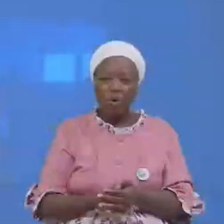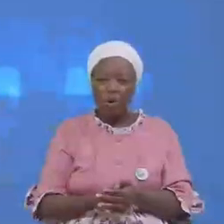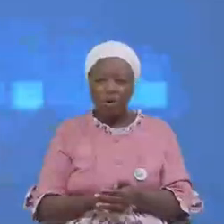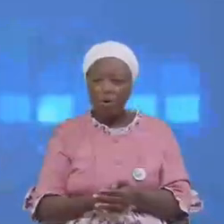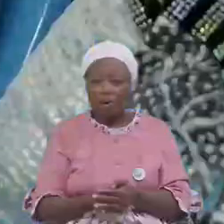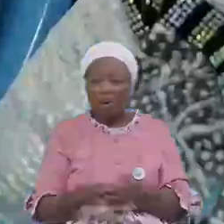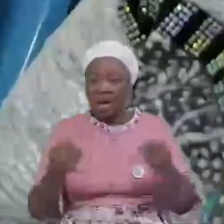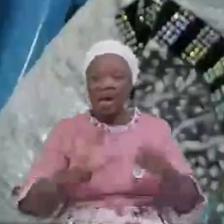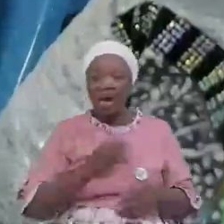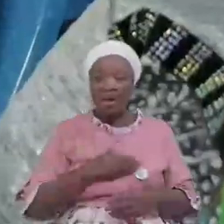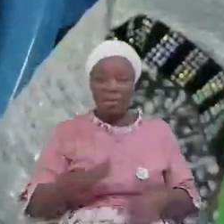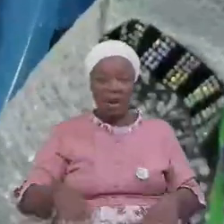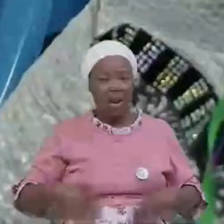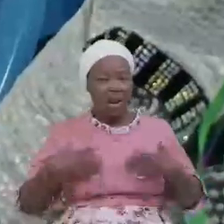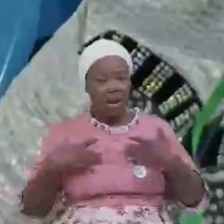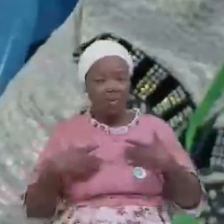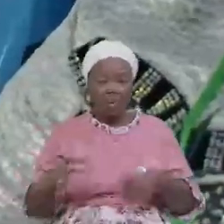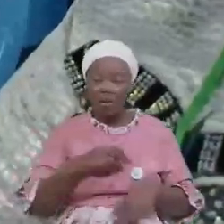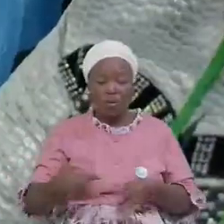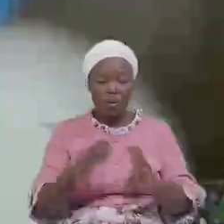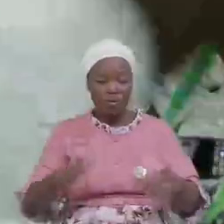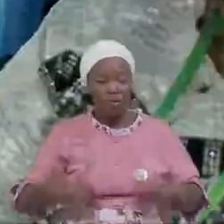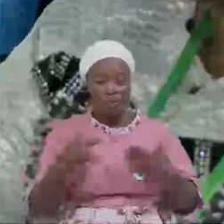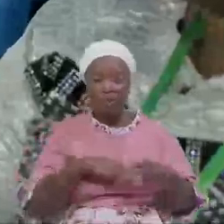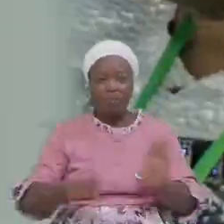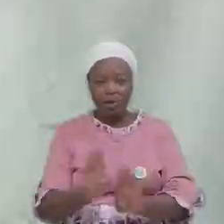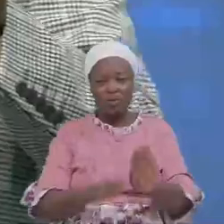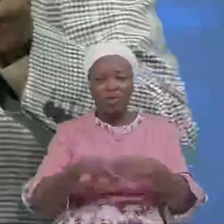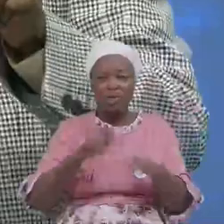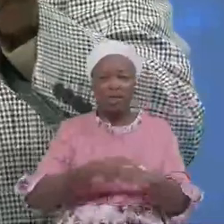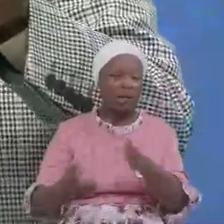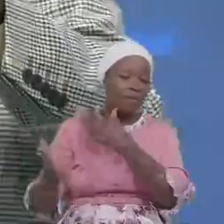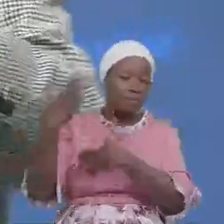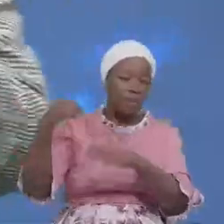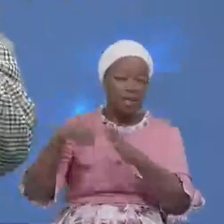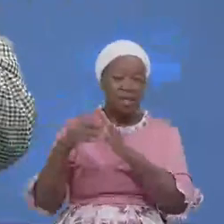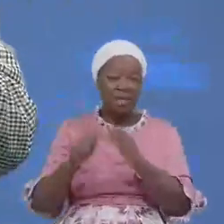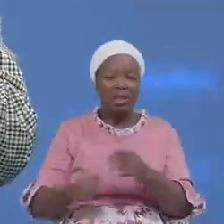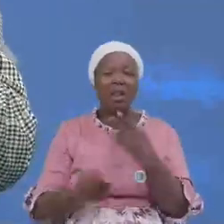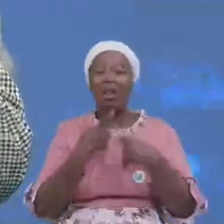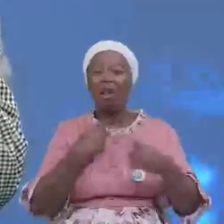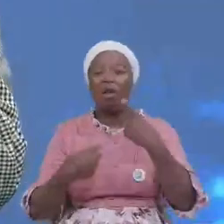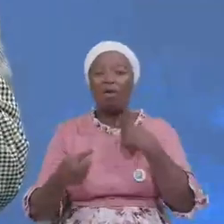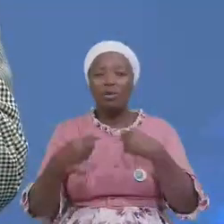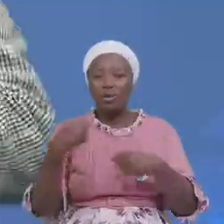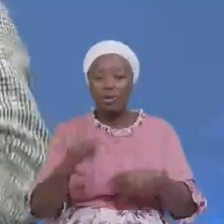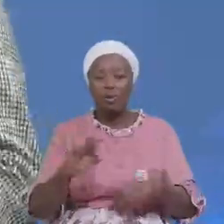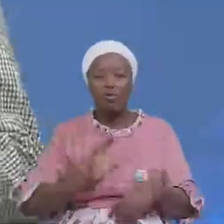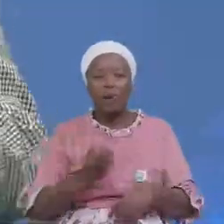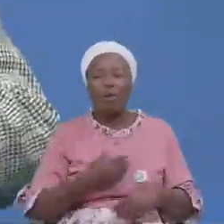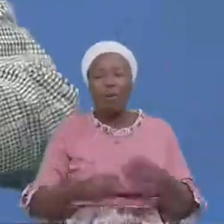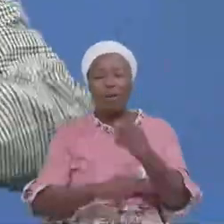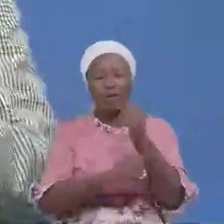Nos styles de vie, nos comportements, par le passé, nos vies autrefois sont les combattants de notre chair,